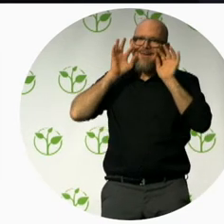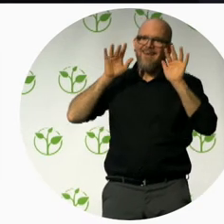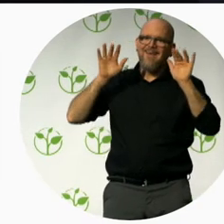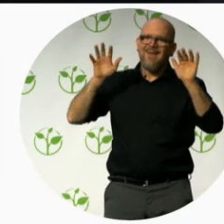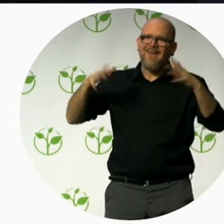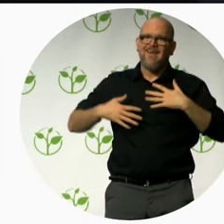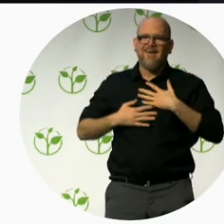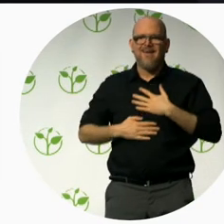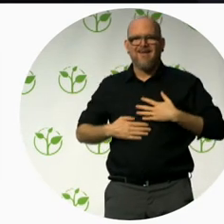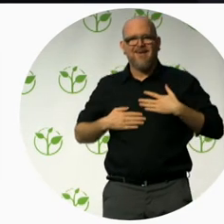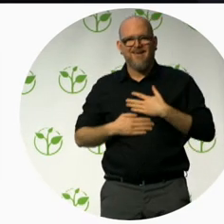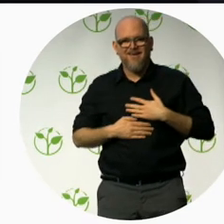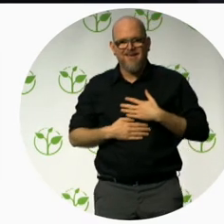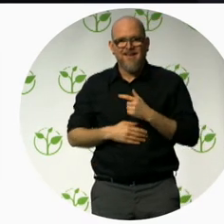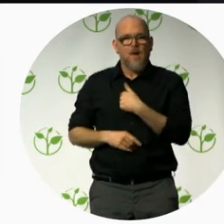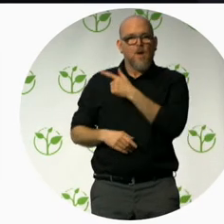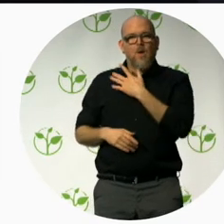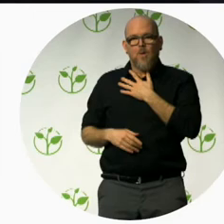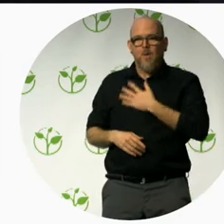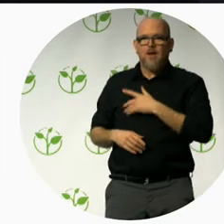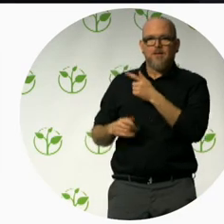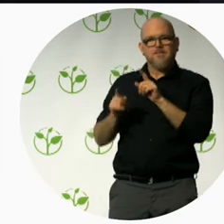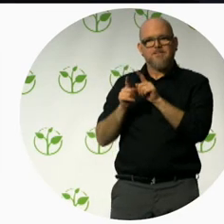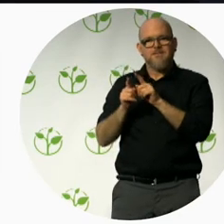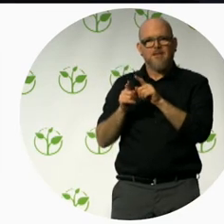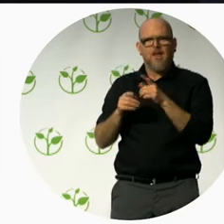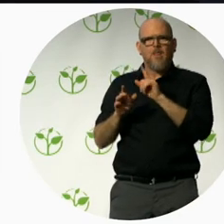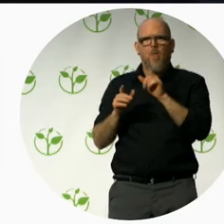gondola qualche volta ne abbiamo imbarcate qualcuna a braccia